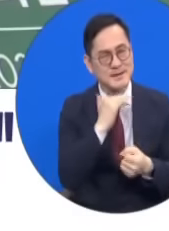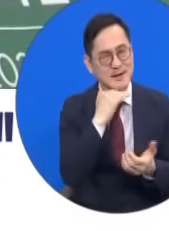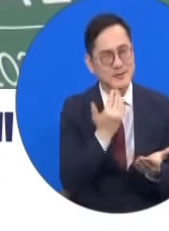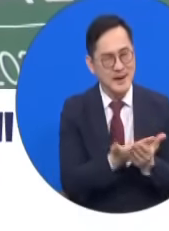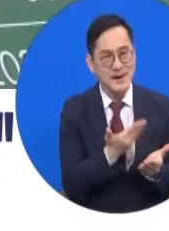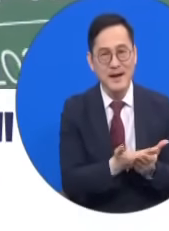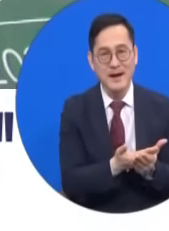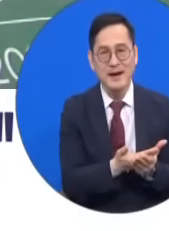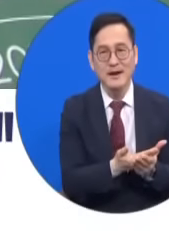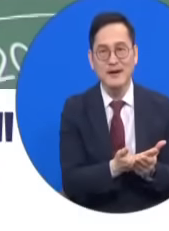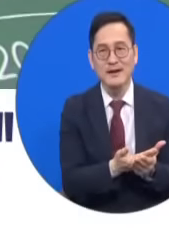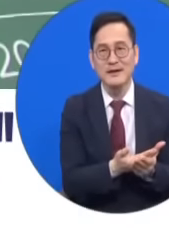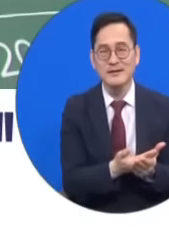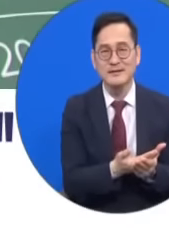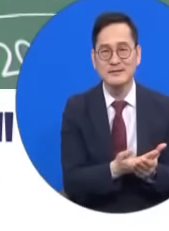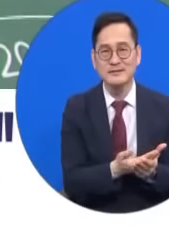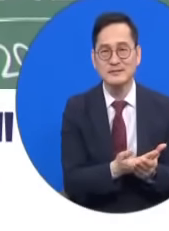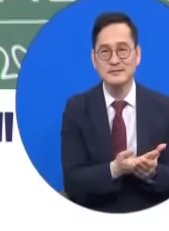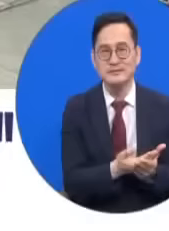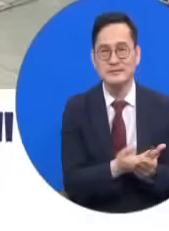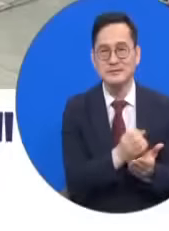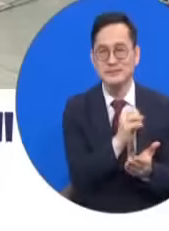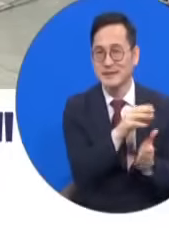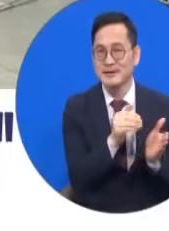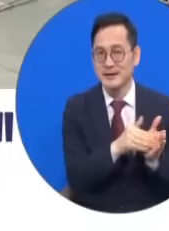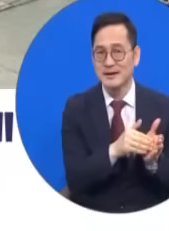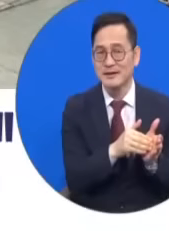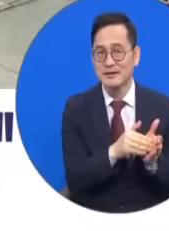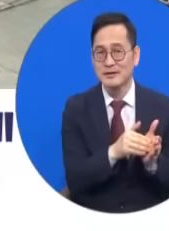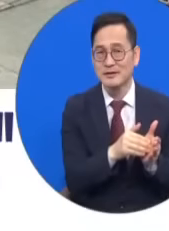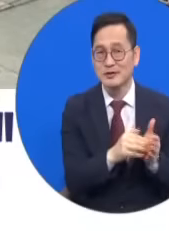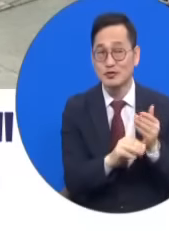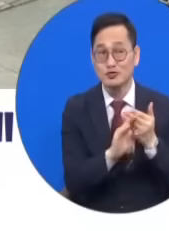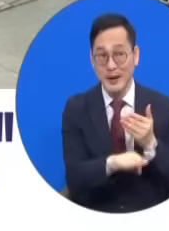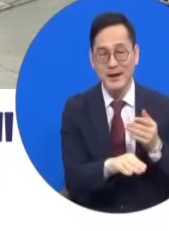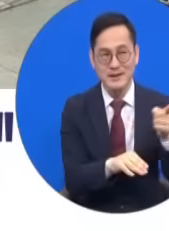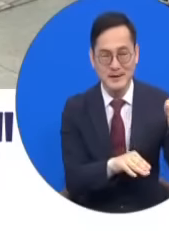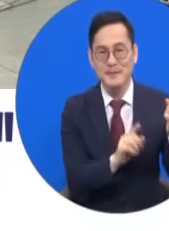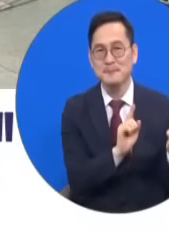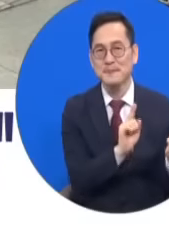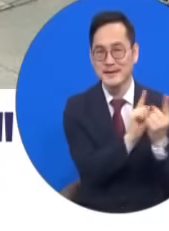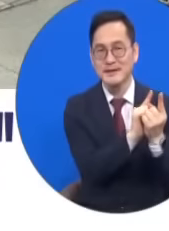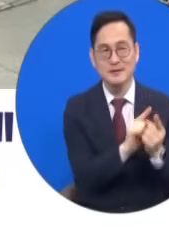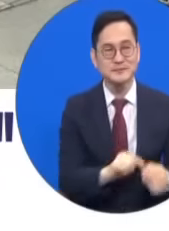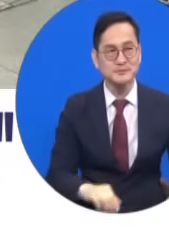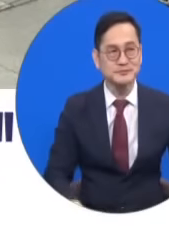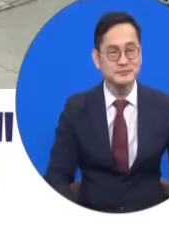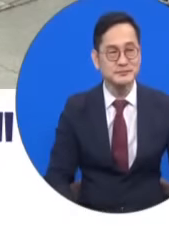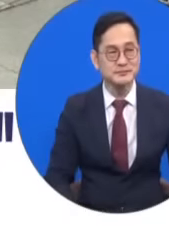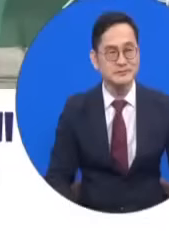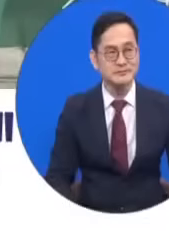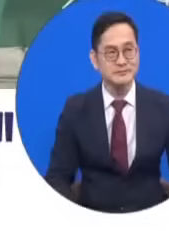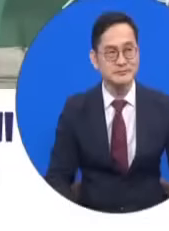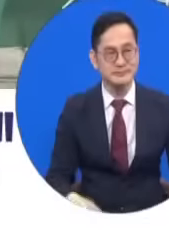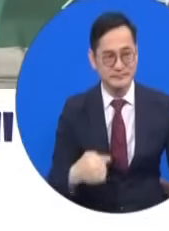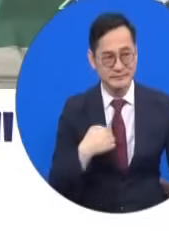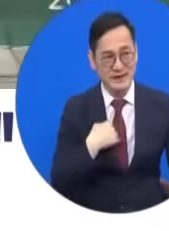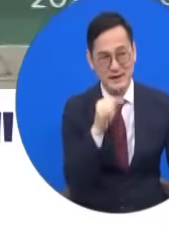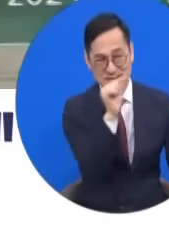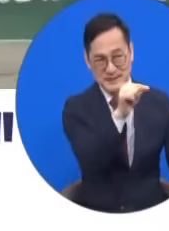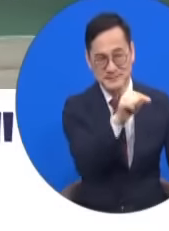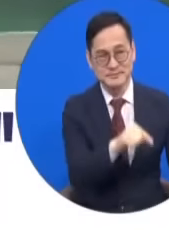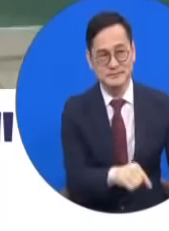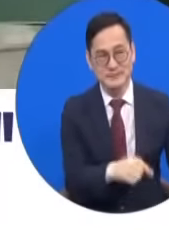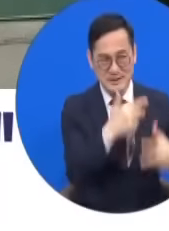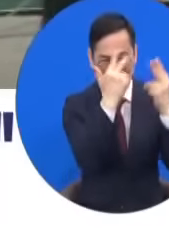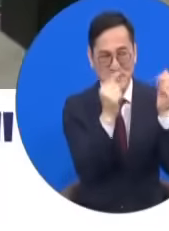그리고 대표가 되기 이틀 전에는 직접 만나서 내가 반드시 다음 대통령을 당신으로 만들기 위해서